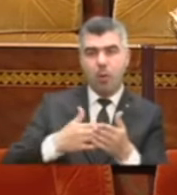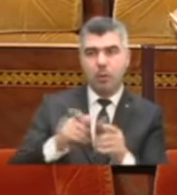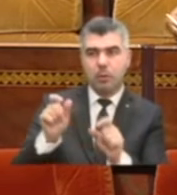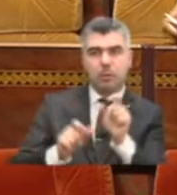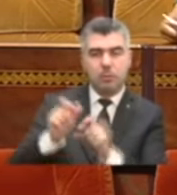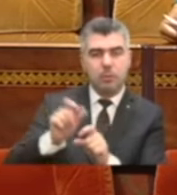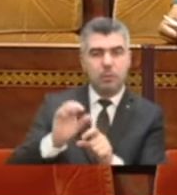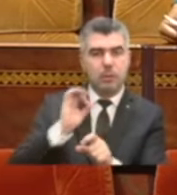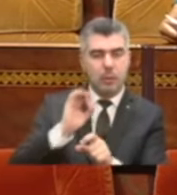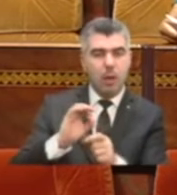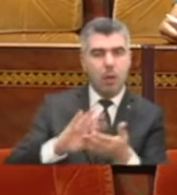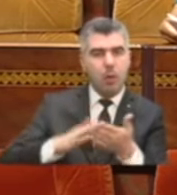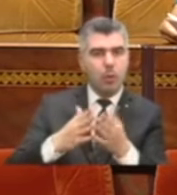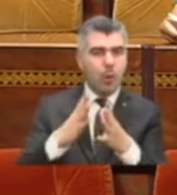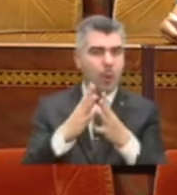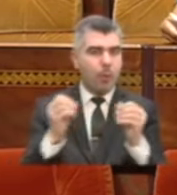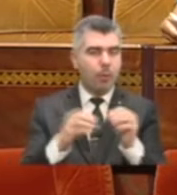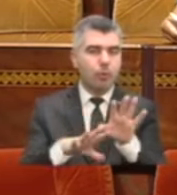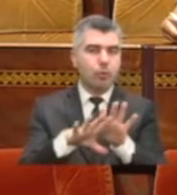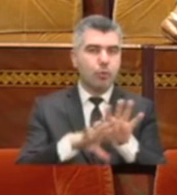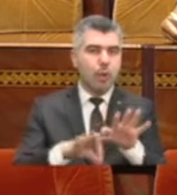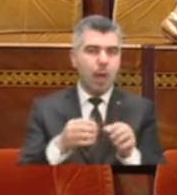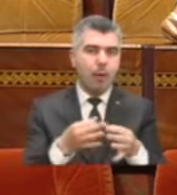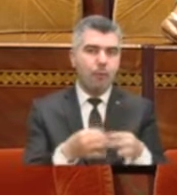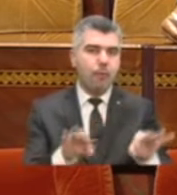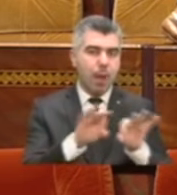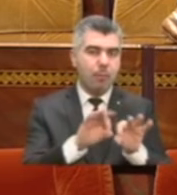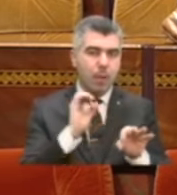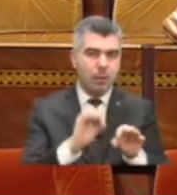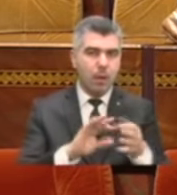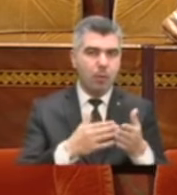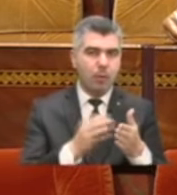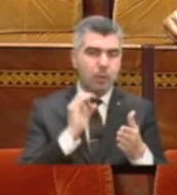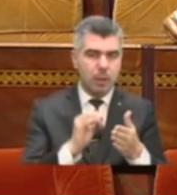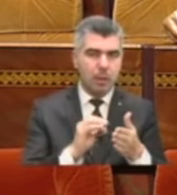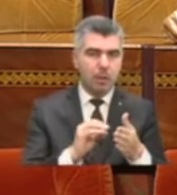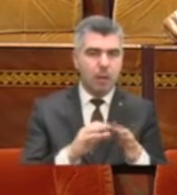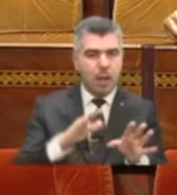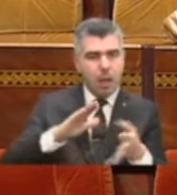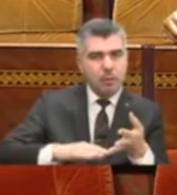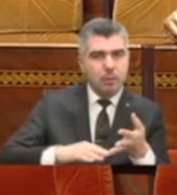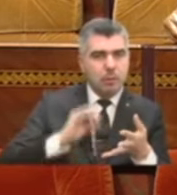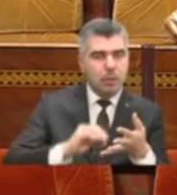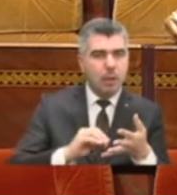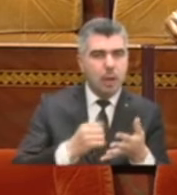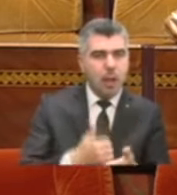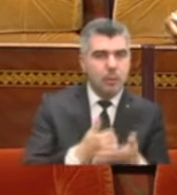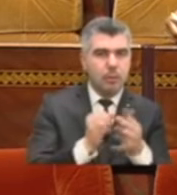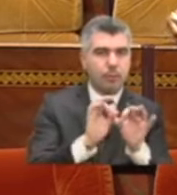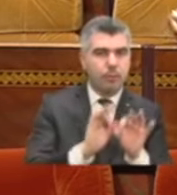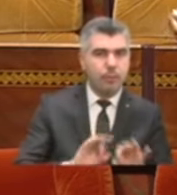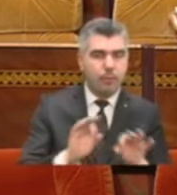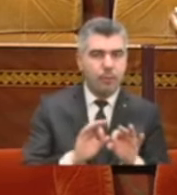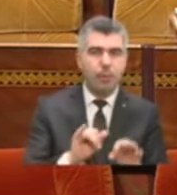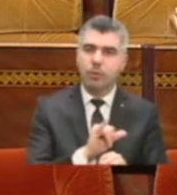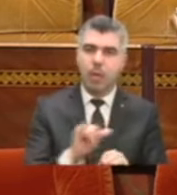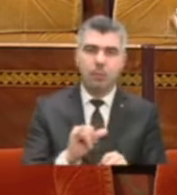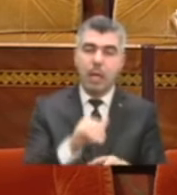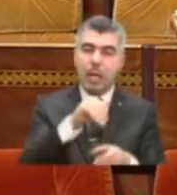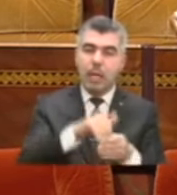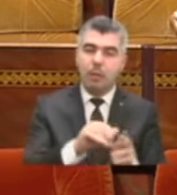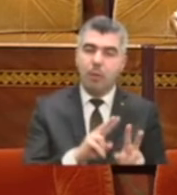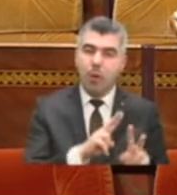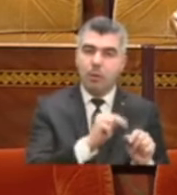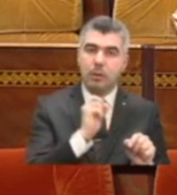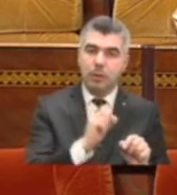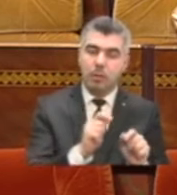العريضة نفسها خارج المنظومة الاجتماعية الأسرية معرضة لمختلف أشكال الإهمال والتهميش الفعلي، فإننا في فريقنا ندعو إلى